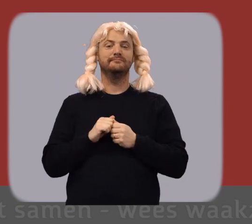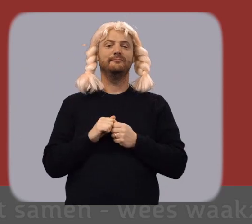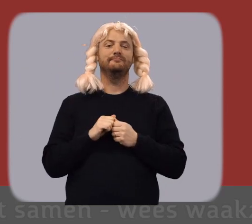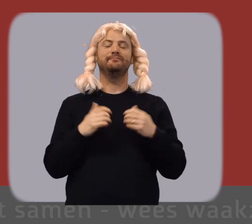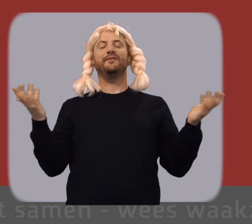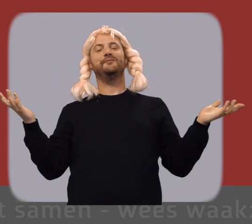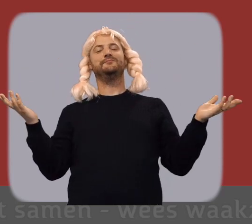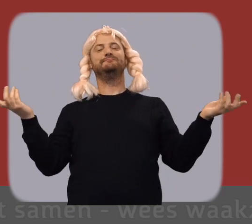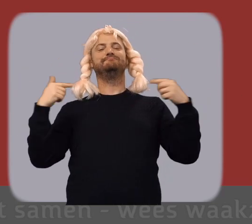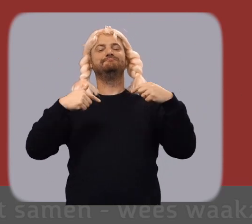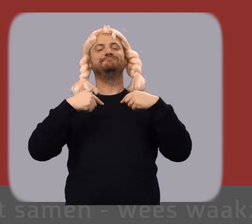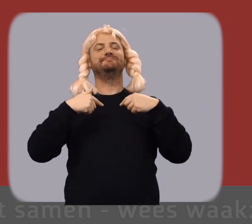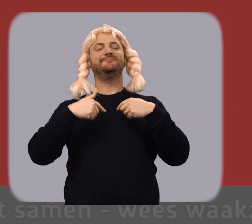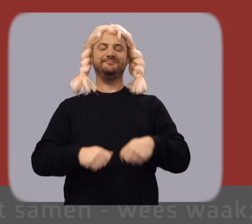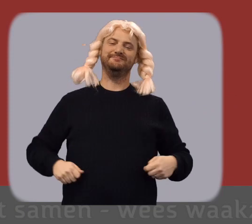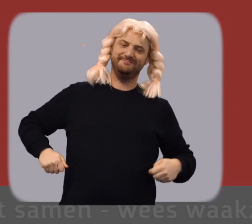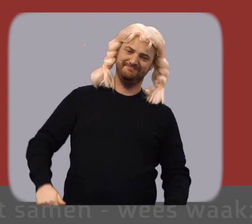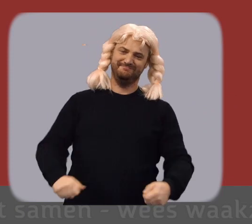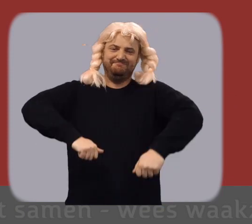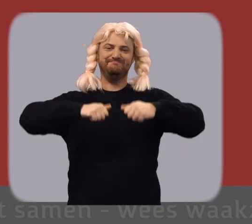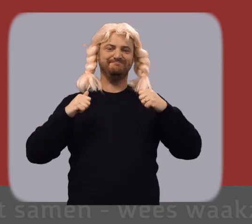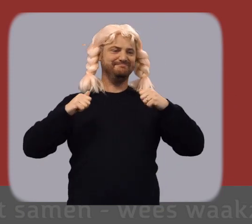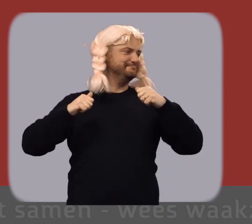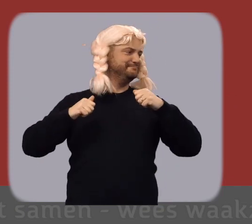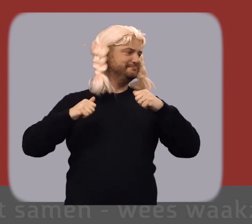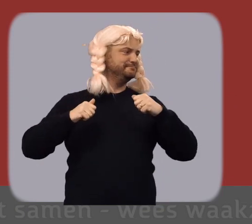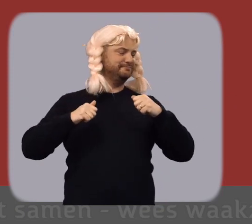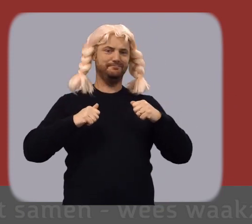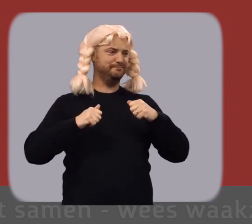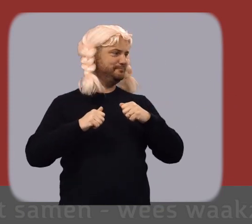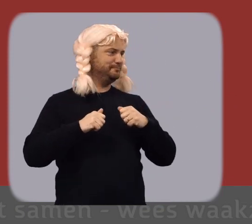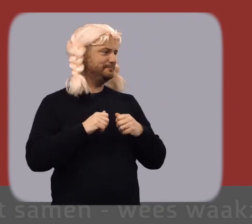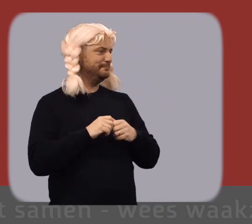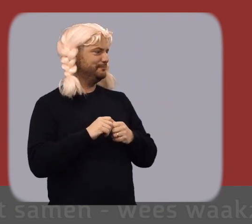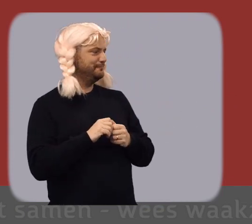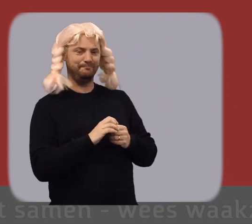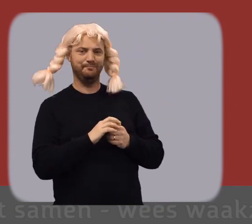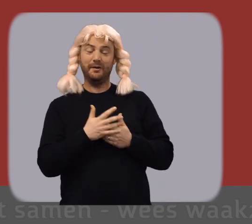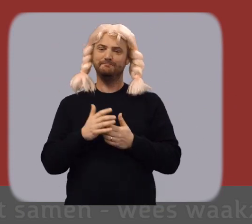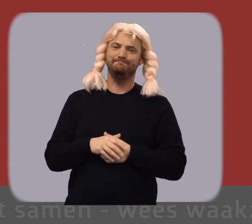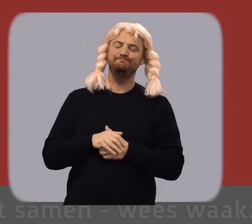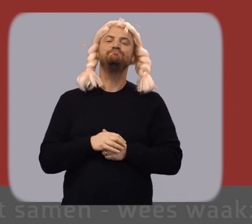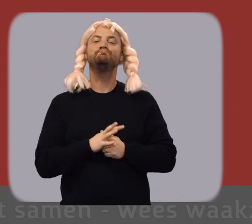Gelukkig is er niemand zo goed in slecht nieuws brengen als ik.